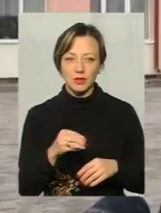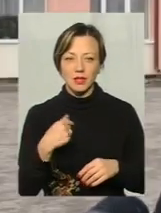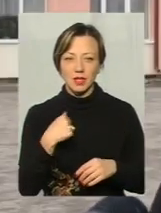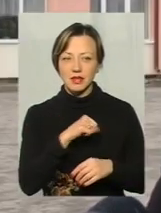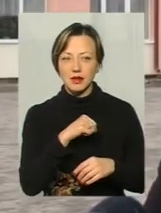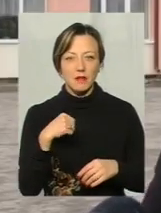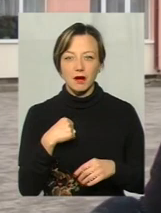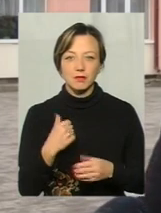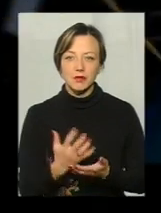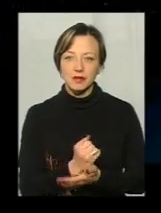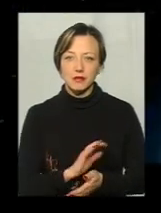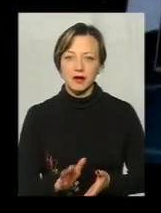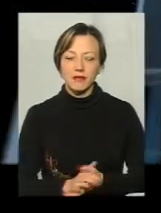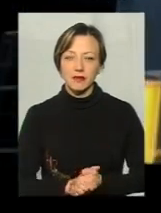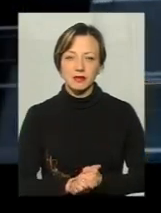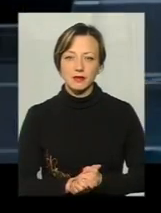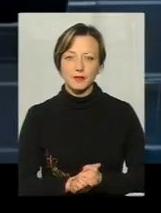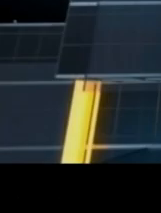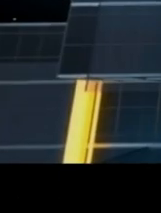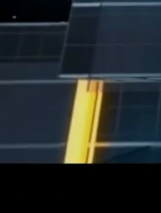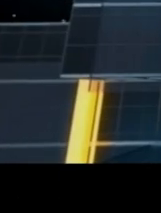сама б не справилась.